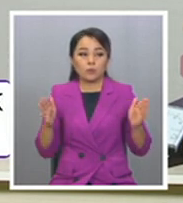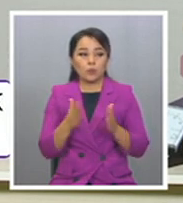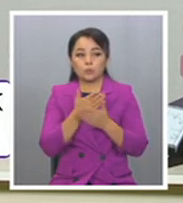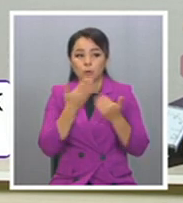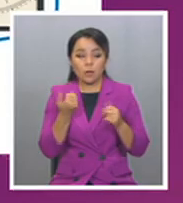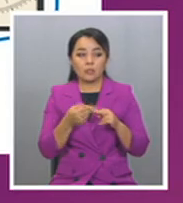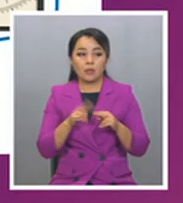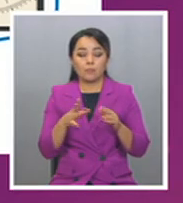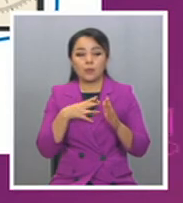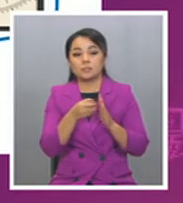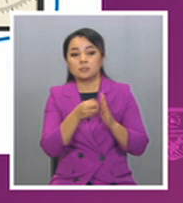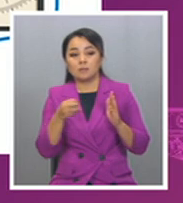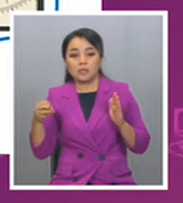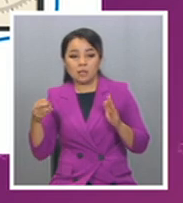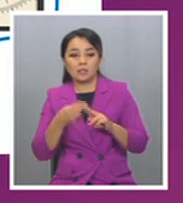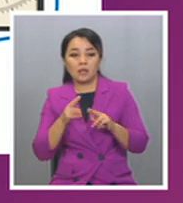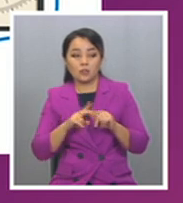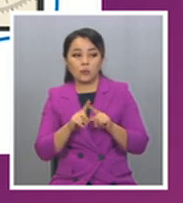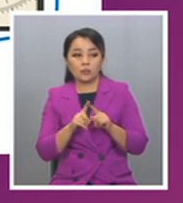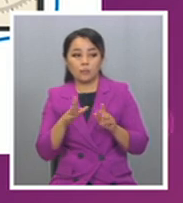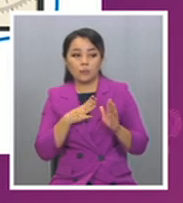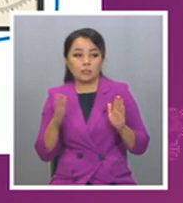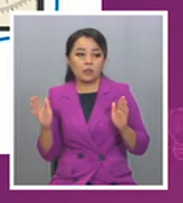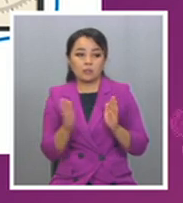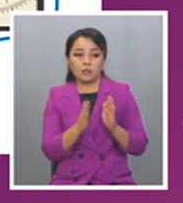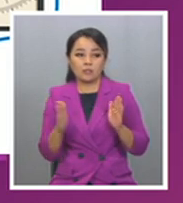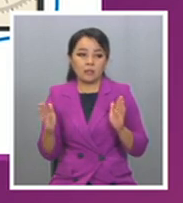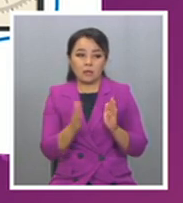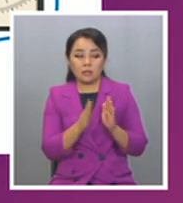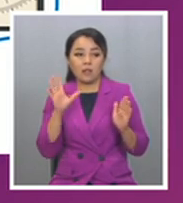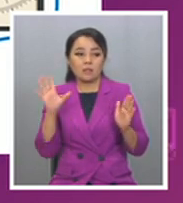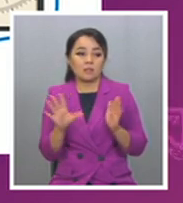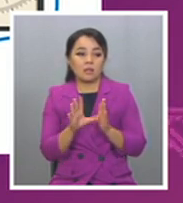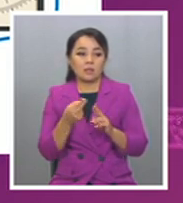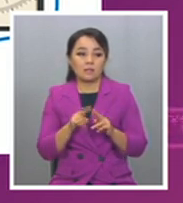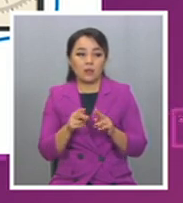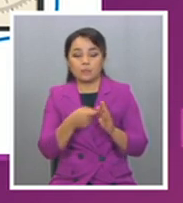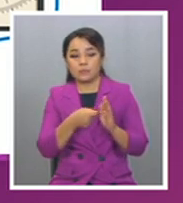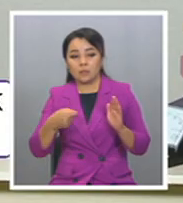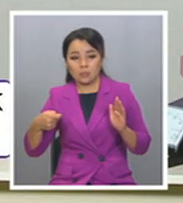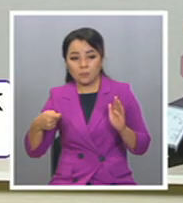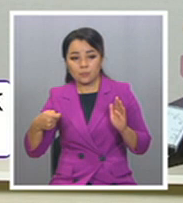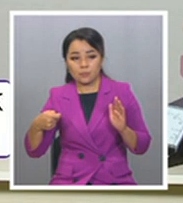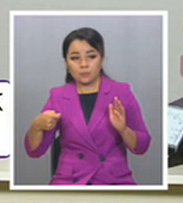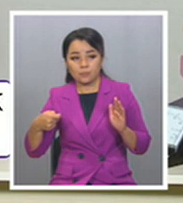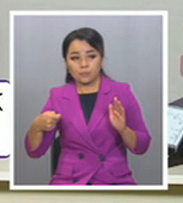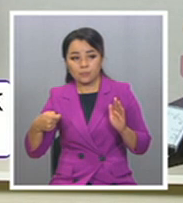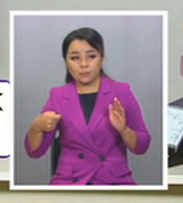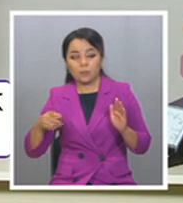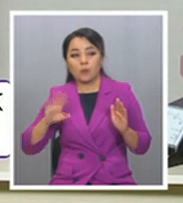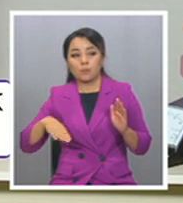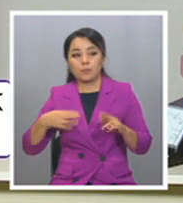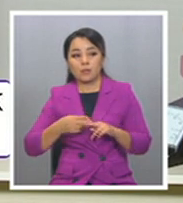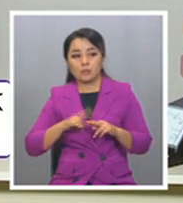Оны тепе-теңдік жағдайдан ауытқыту үшін серіппеге ілінген денені оң жаққа қарай созамыз. Осы